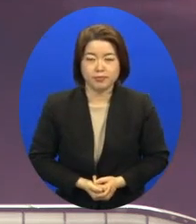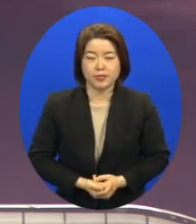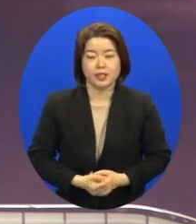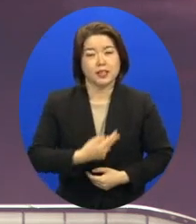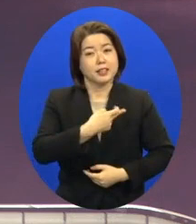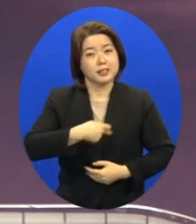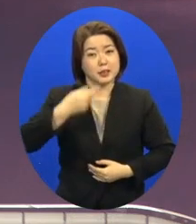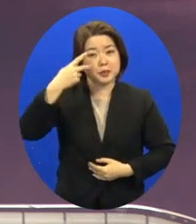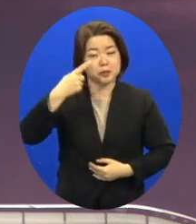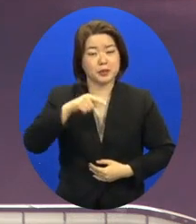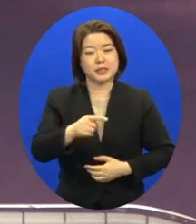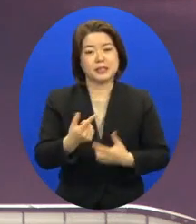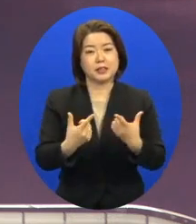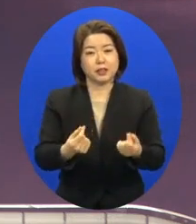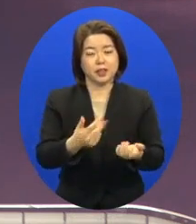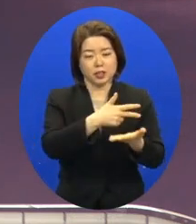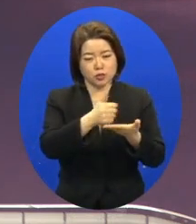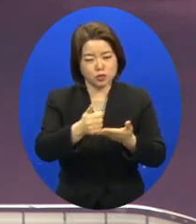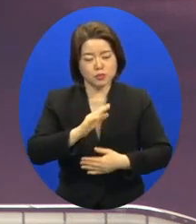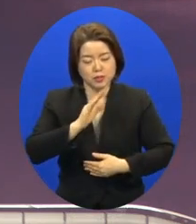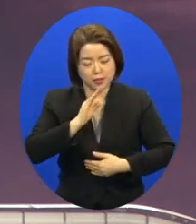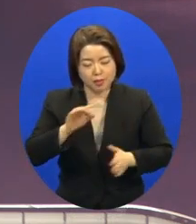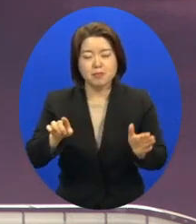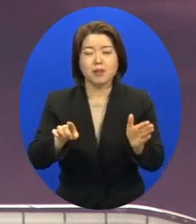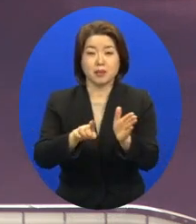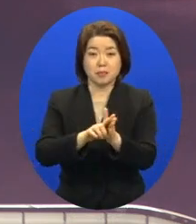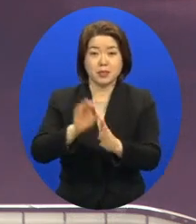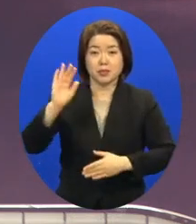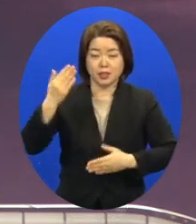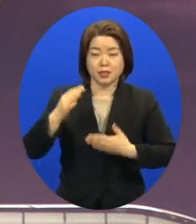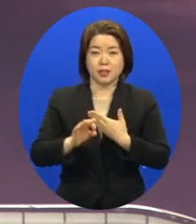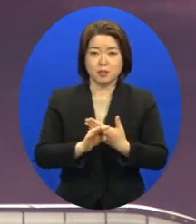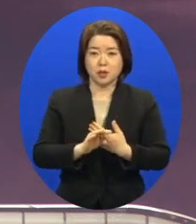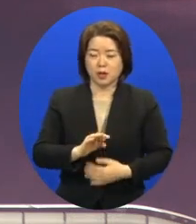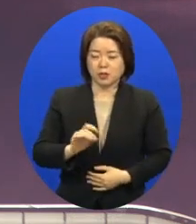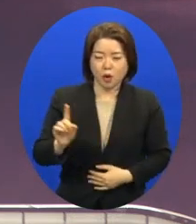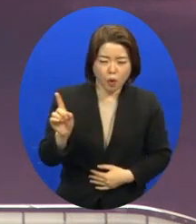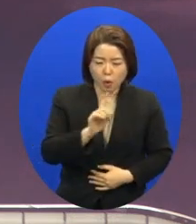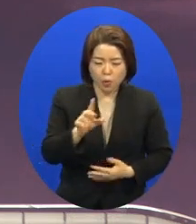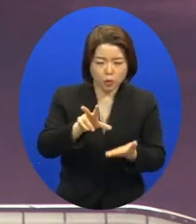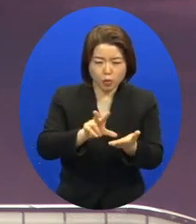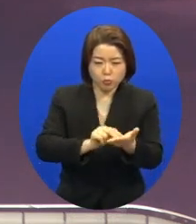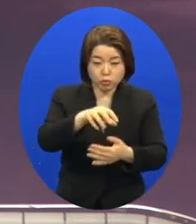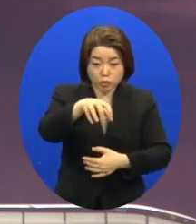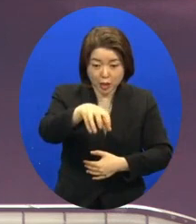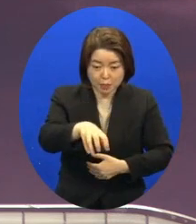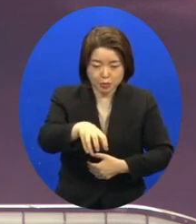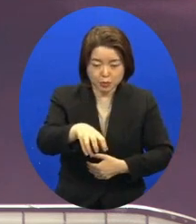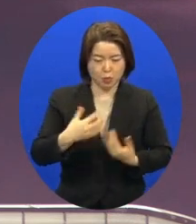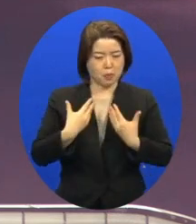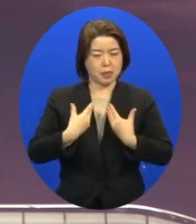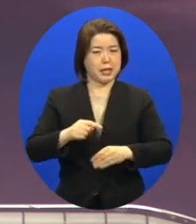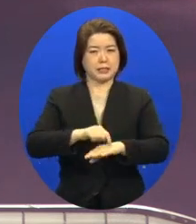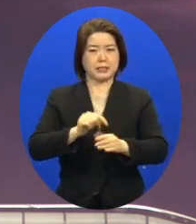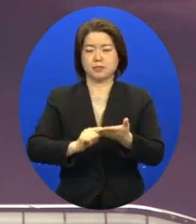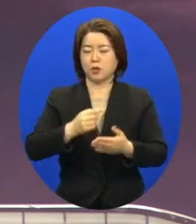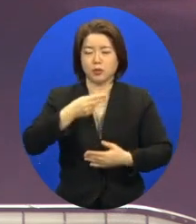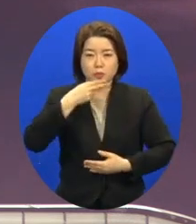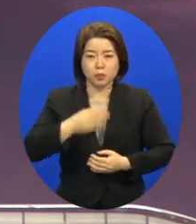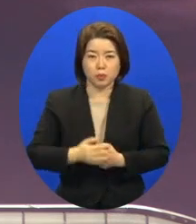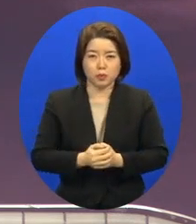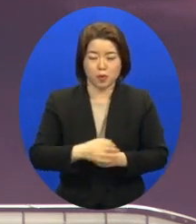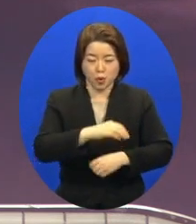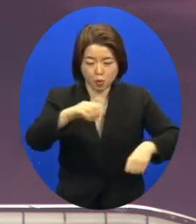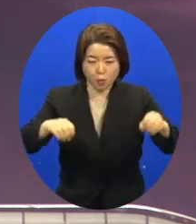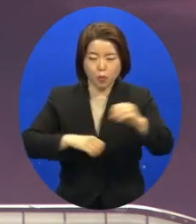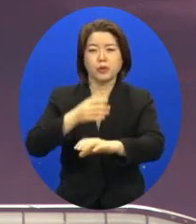사도 바울처럼 이렇게 주님을 정말 믿게 되면 어떤 문제 앞에서도 낙심하지 않습니다. 오히려